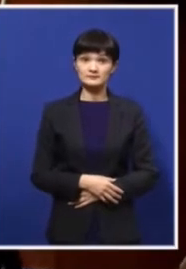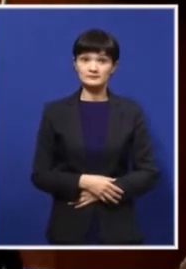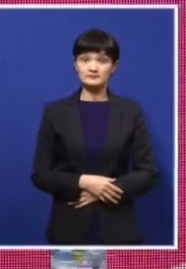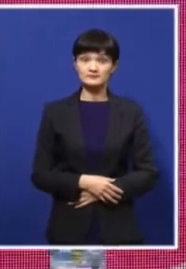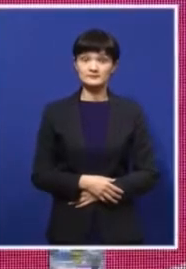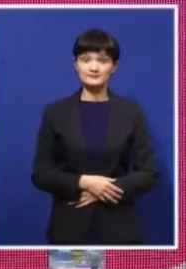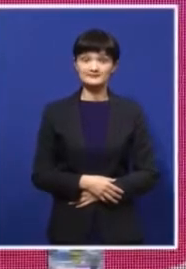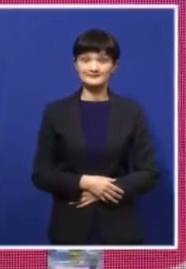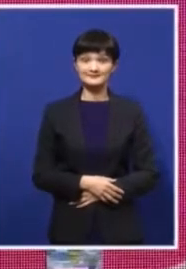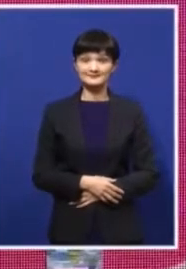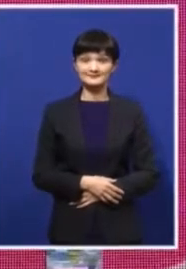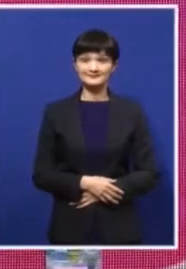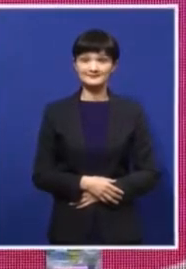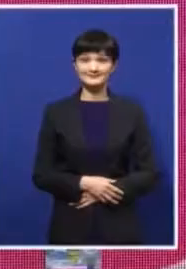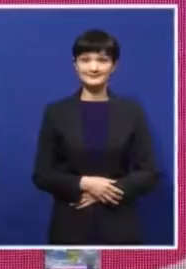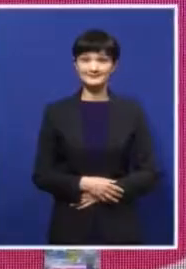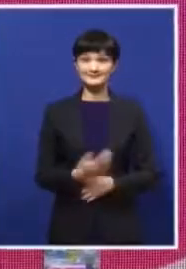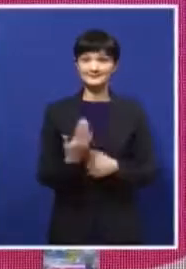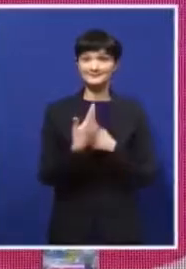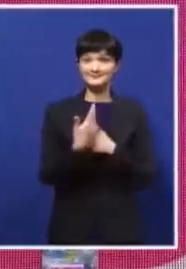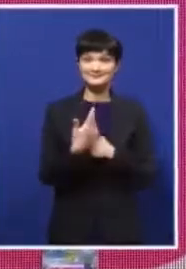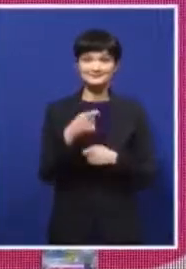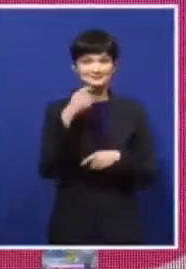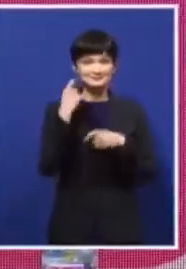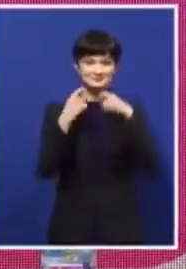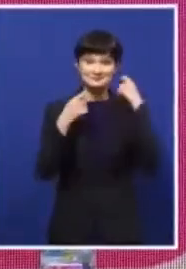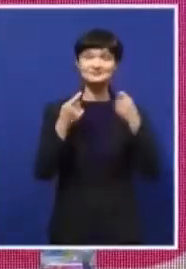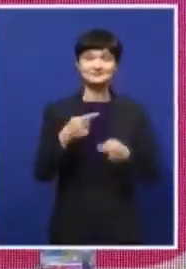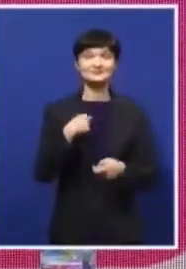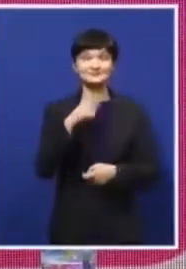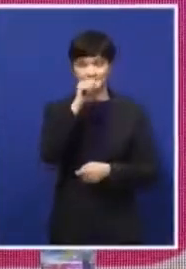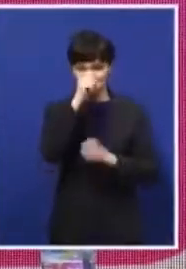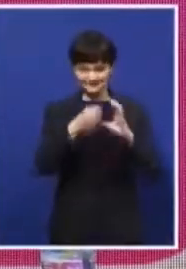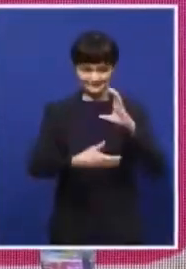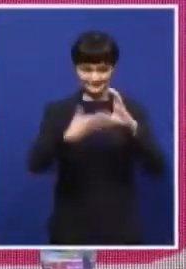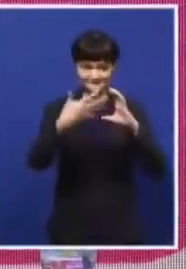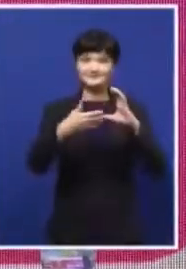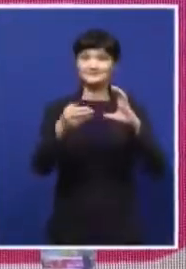个很有意思的问题，我们先看一下第九页，就前页。